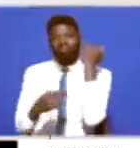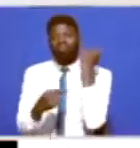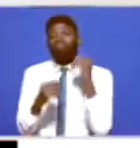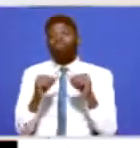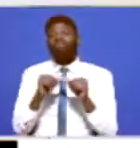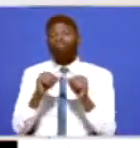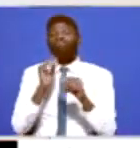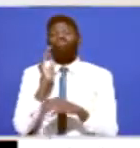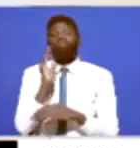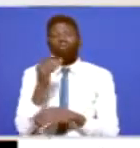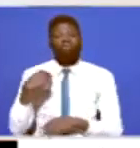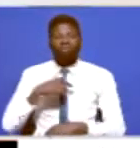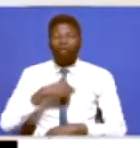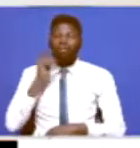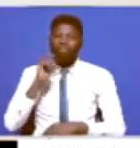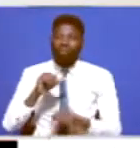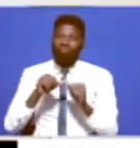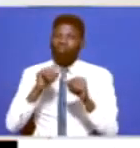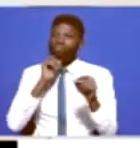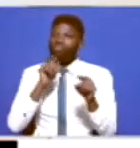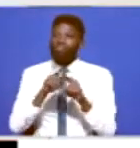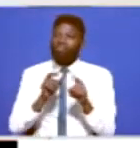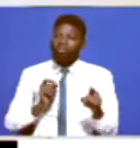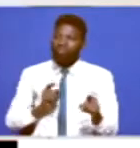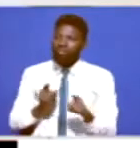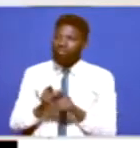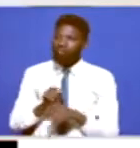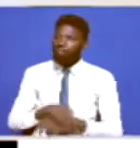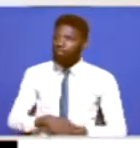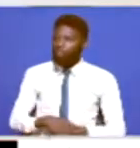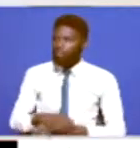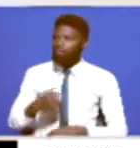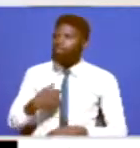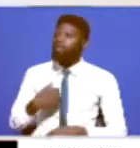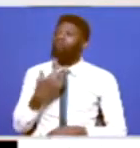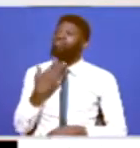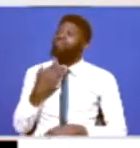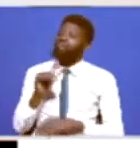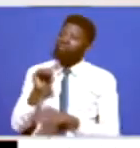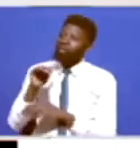na dada. Ninaomba ya kwamba wahakikishe